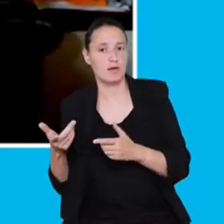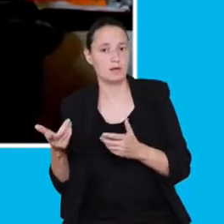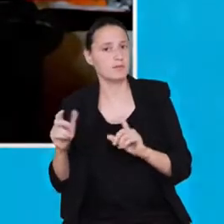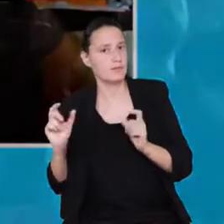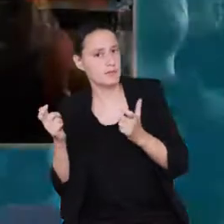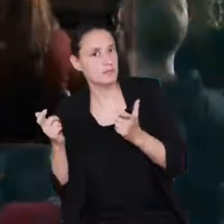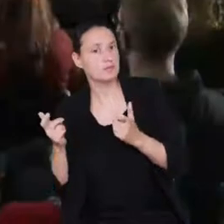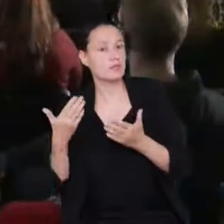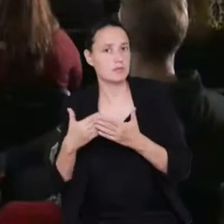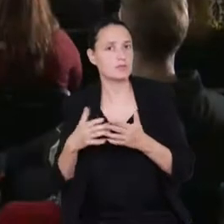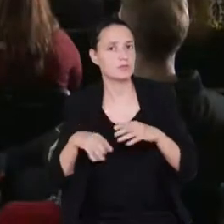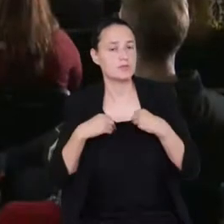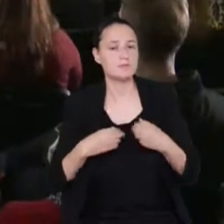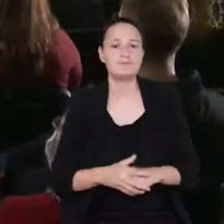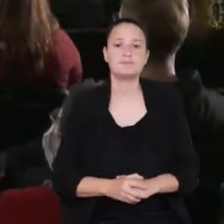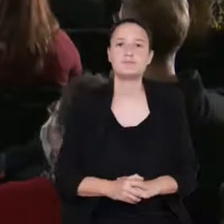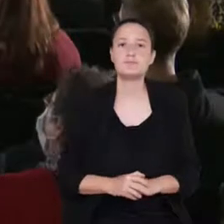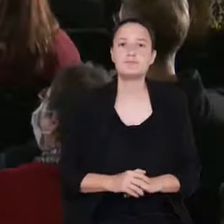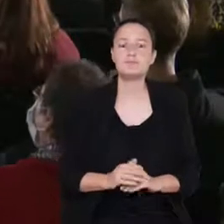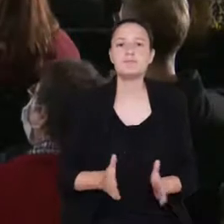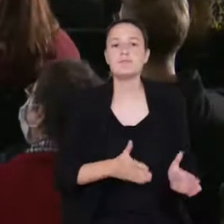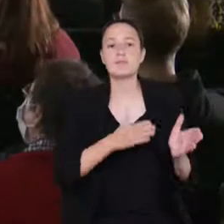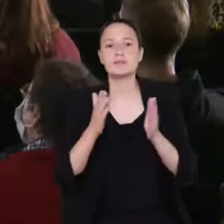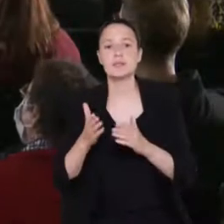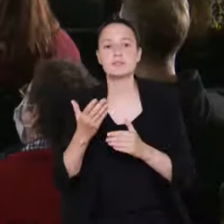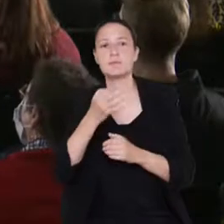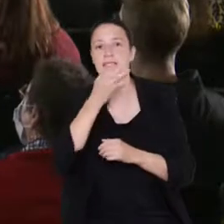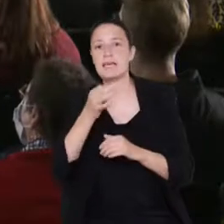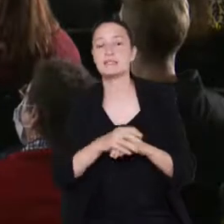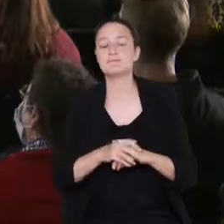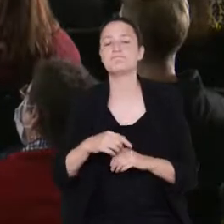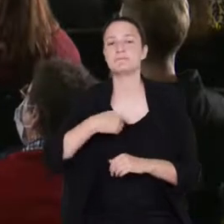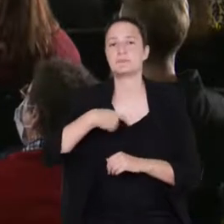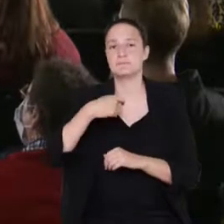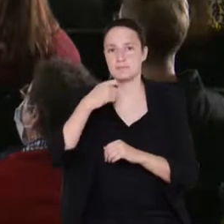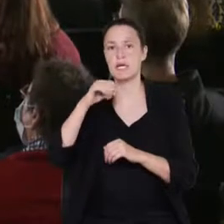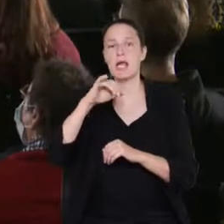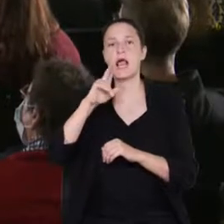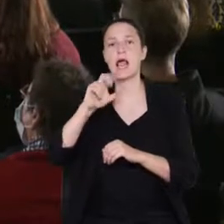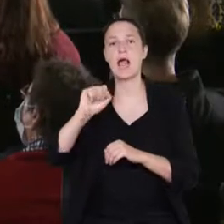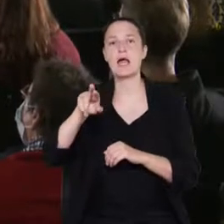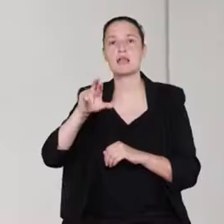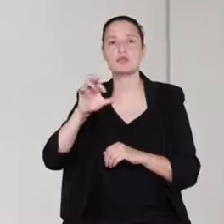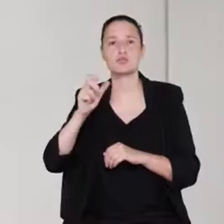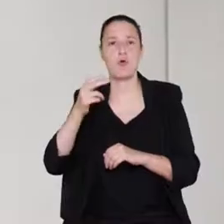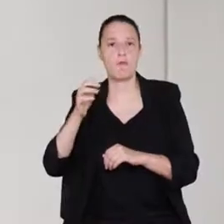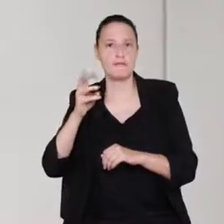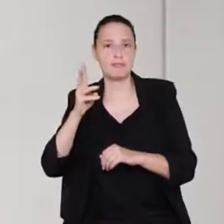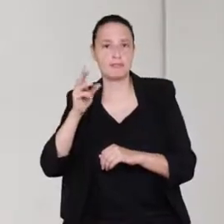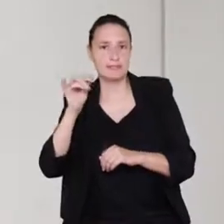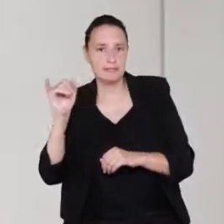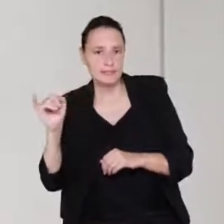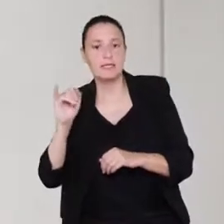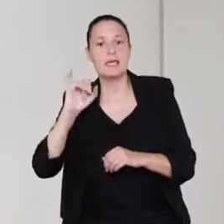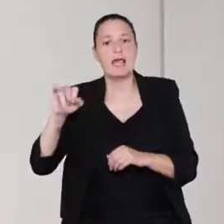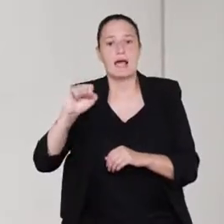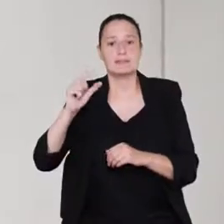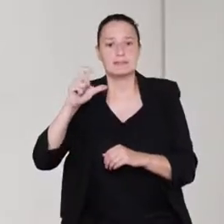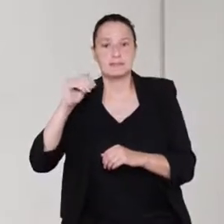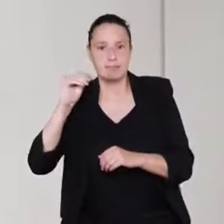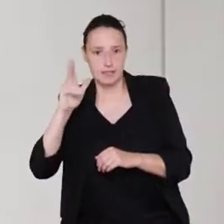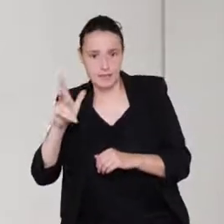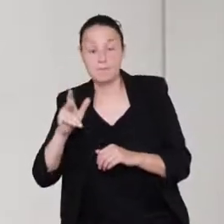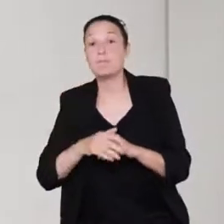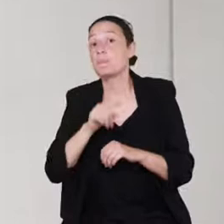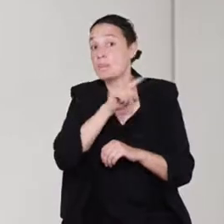pytanie. Jak nie ma, to ja, Jacek Karnowski. Proszę Państwa, panowie opisujecie w obu swoich książkach jak gdyby